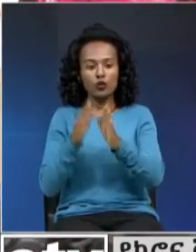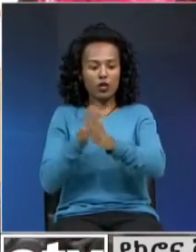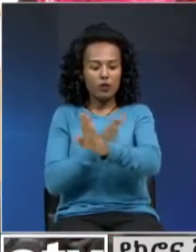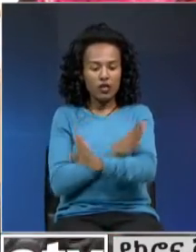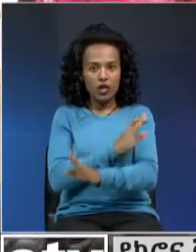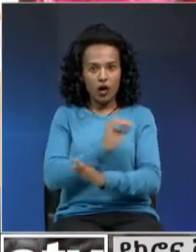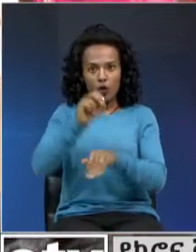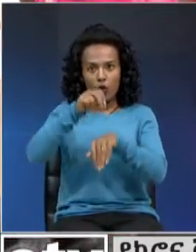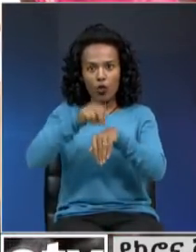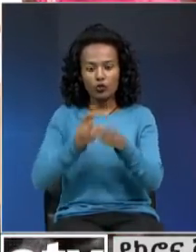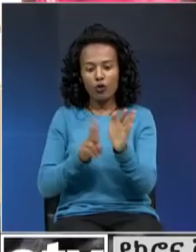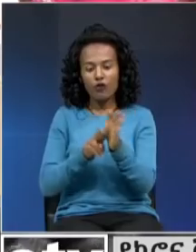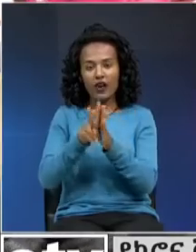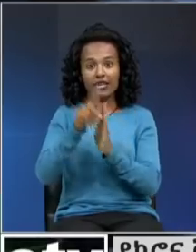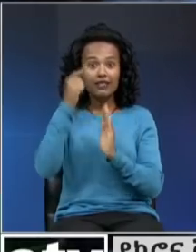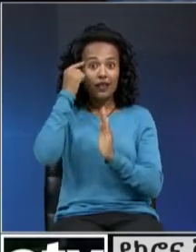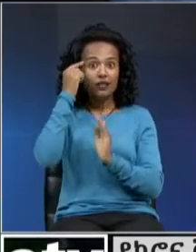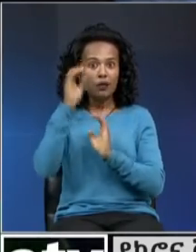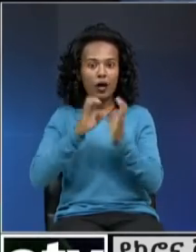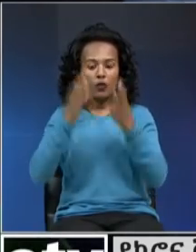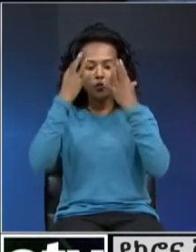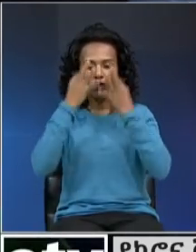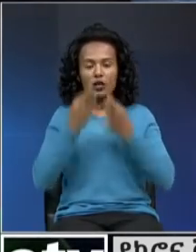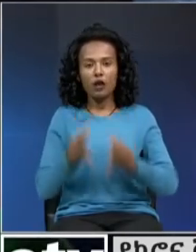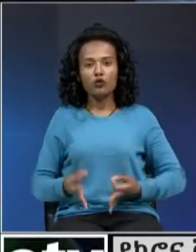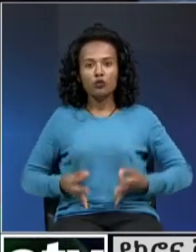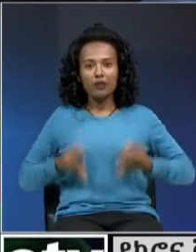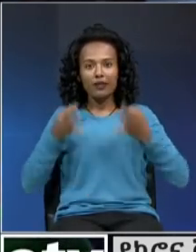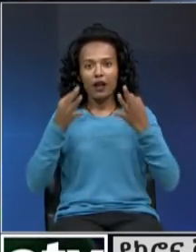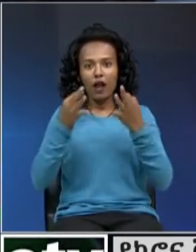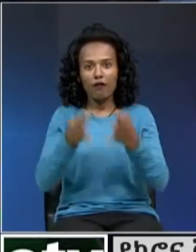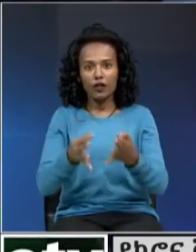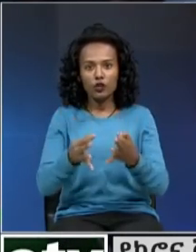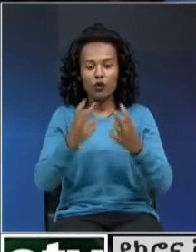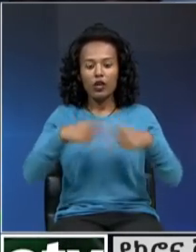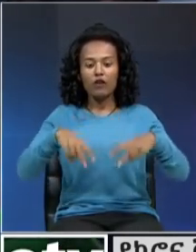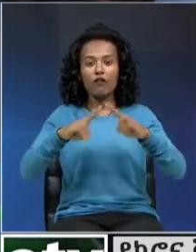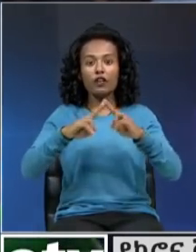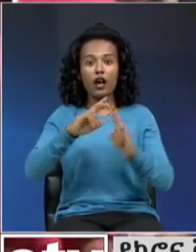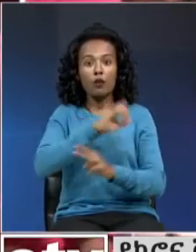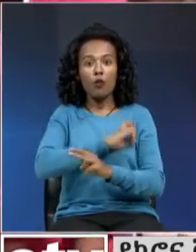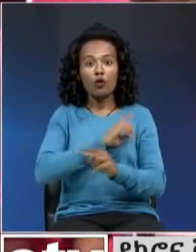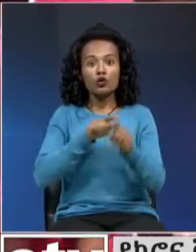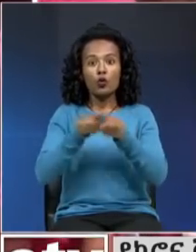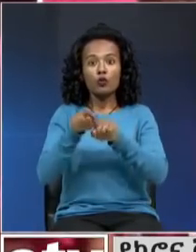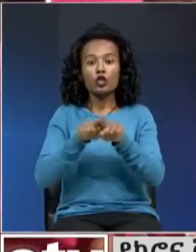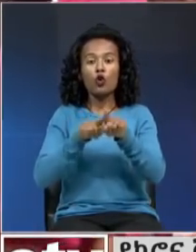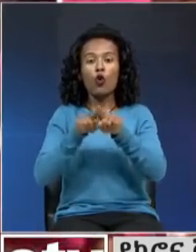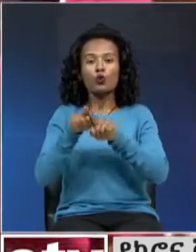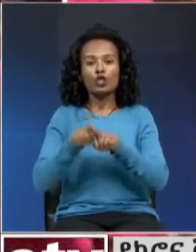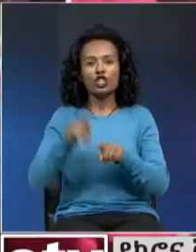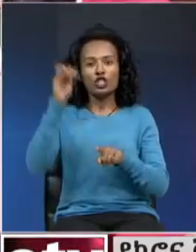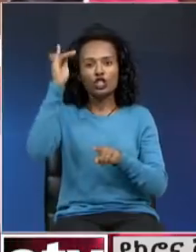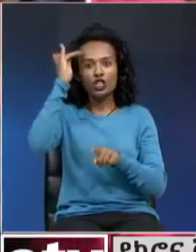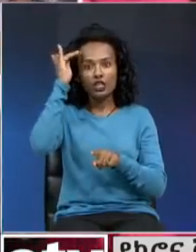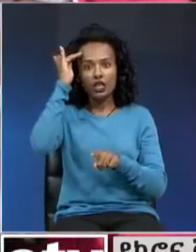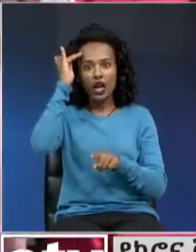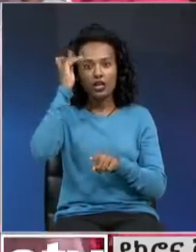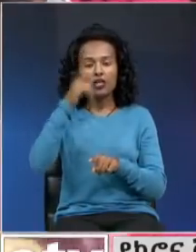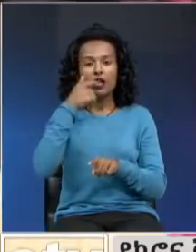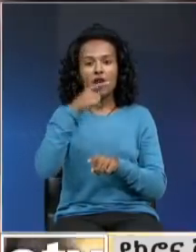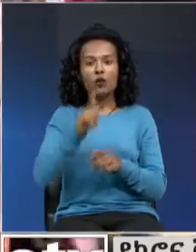የሚያስተካክሉና ወቅታዊውን ቫይረስ ታሳቢ ያደረጉ ውሳኔዎች መተላለፋቸውን የፌዴራል ፖሊስ ኮሚሽን ኮሚሽነር ጀነራል እንዳሻው ጣሰው